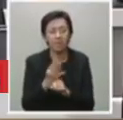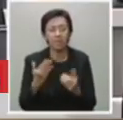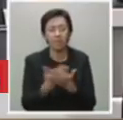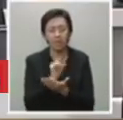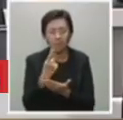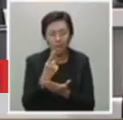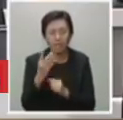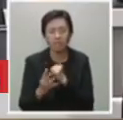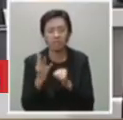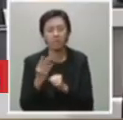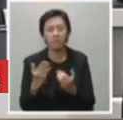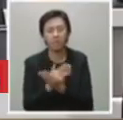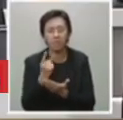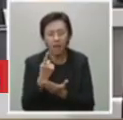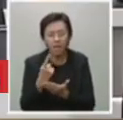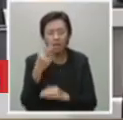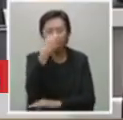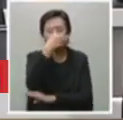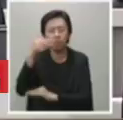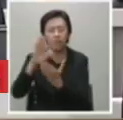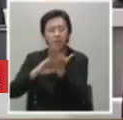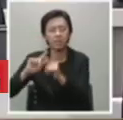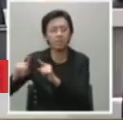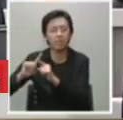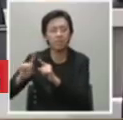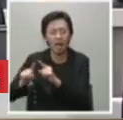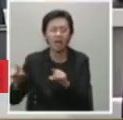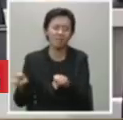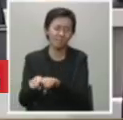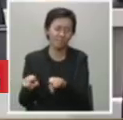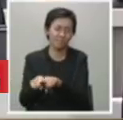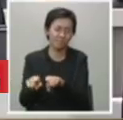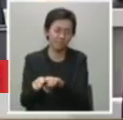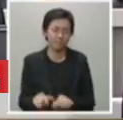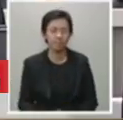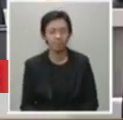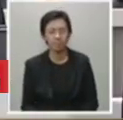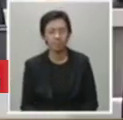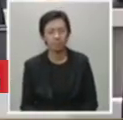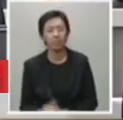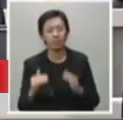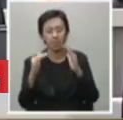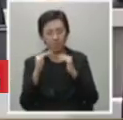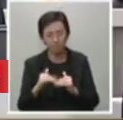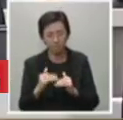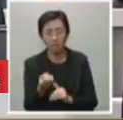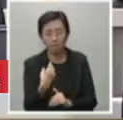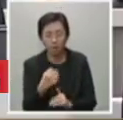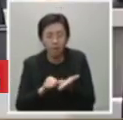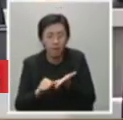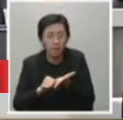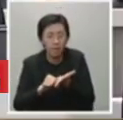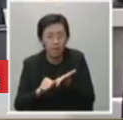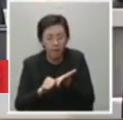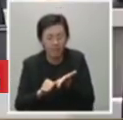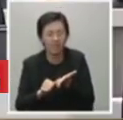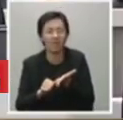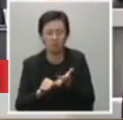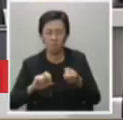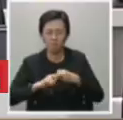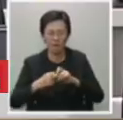านาอารยประเทศเขาก็เป็นเช่นนั้นประเด็นต่อมาท่านประธานที่เคารพครับที่ท่านบอกว่าท่านจะแก้ไขการปลองด